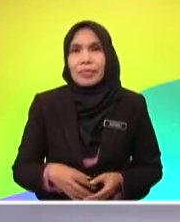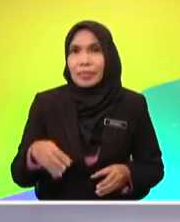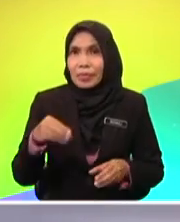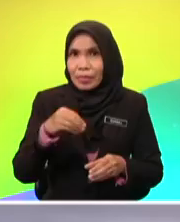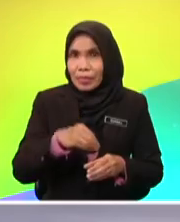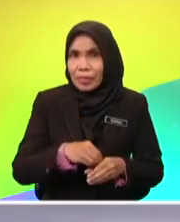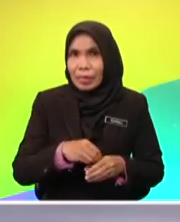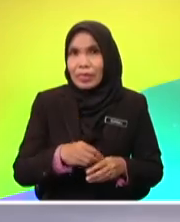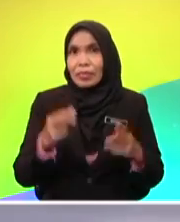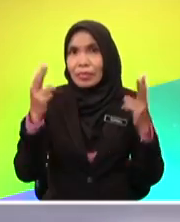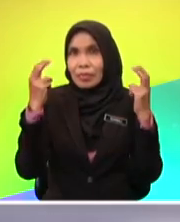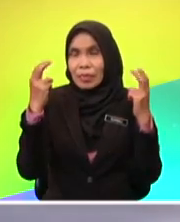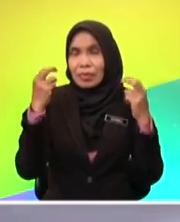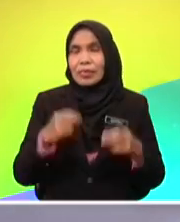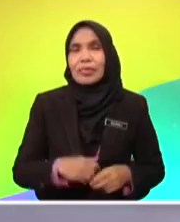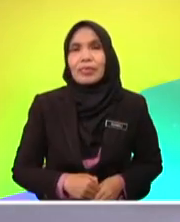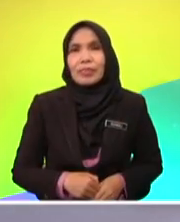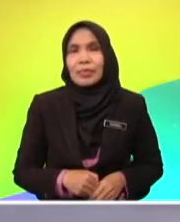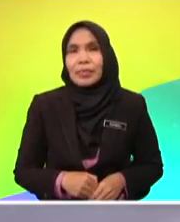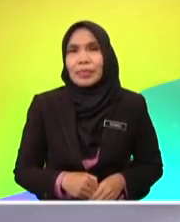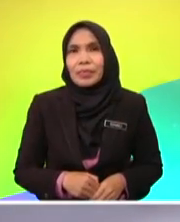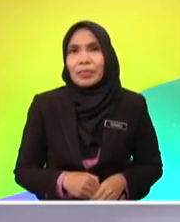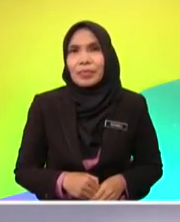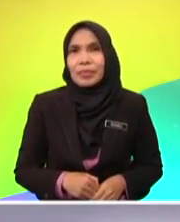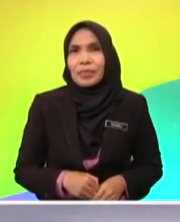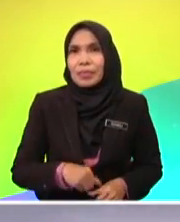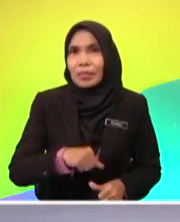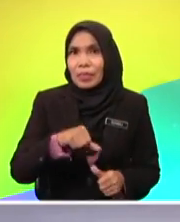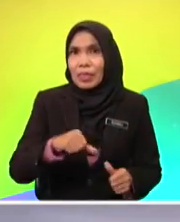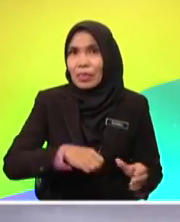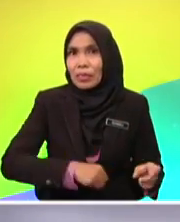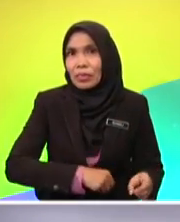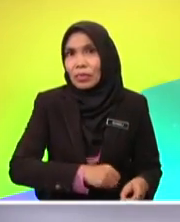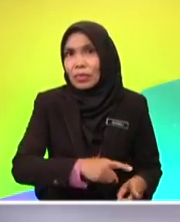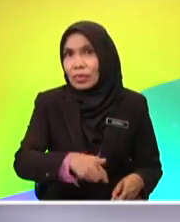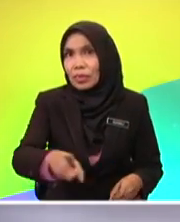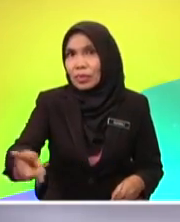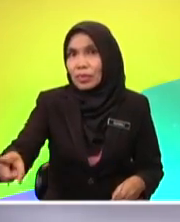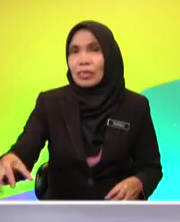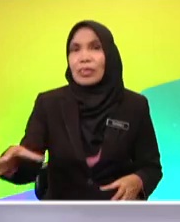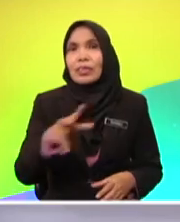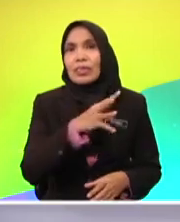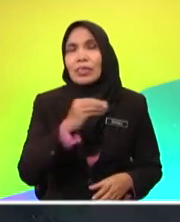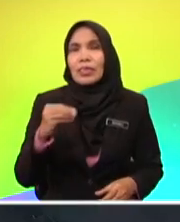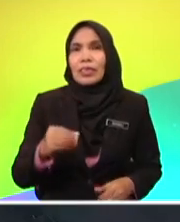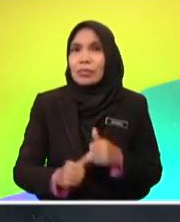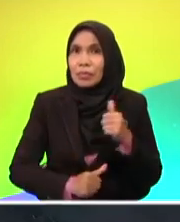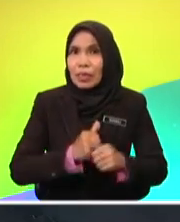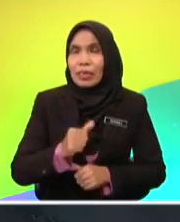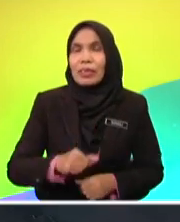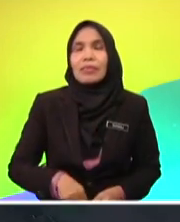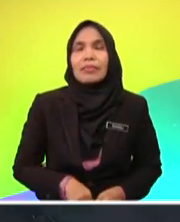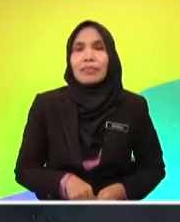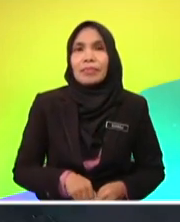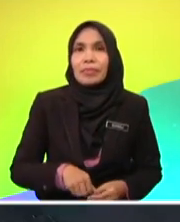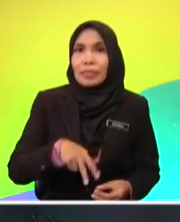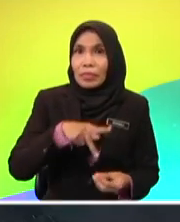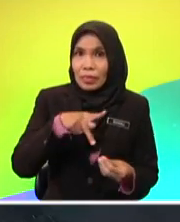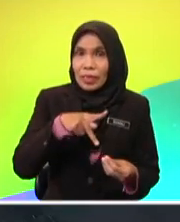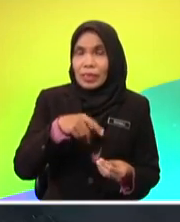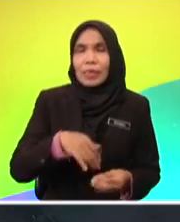Cikgu Suhaila dan juga Cikgu Syaira. Baik Cikgu, seterusnya apa lagi yang kita nak lakukan hari ini? Okey, sebelum kita berhenti rehat